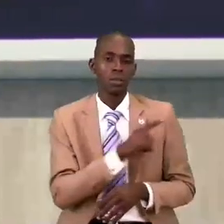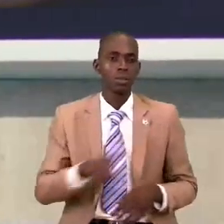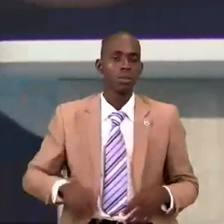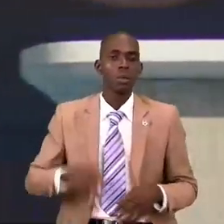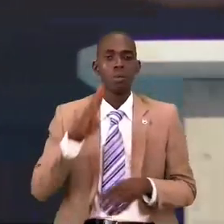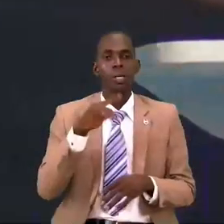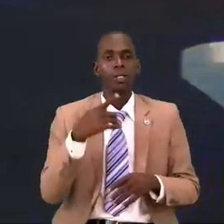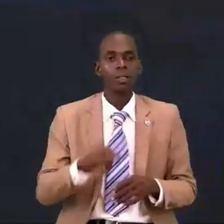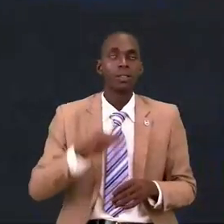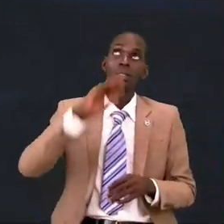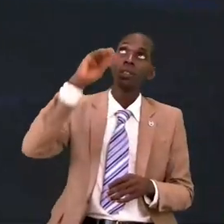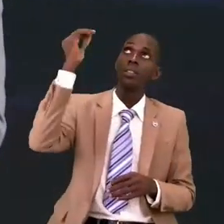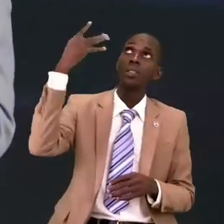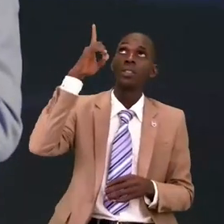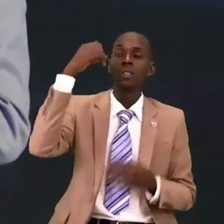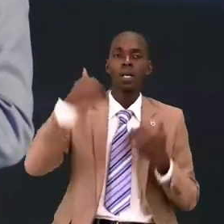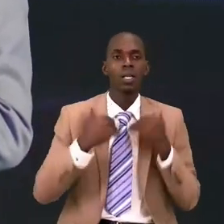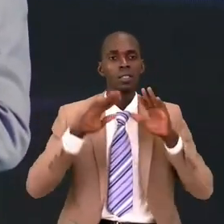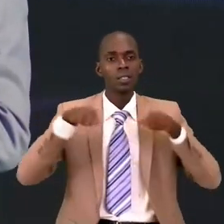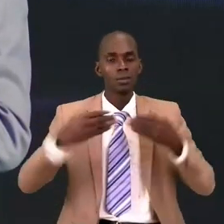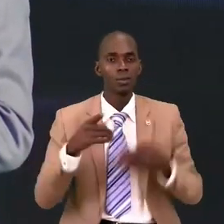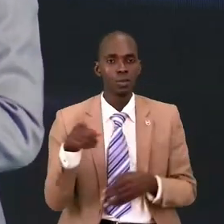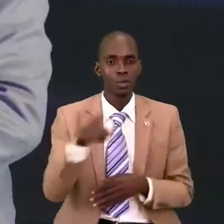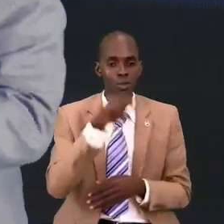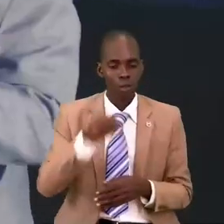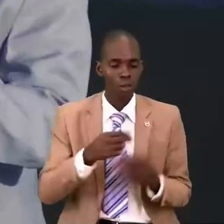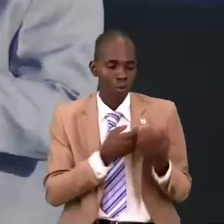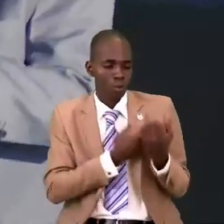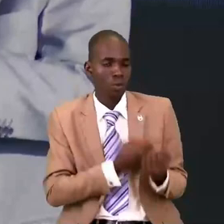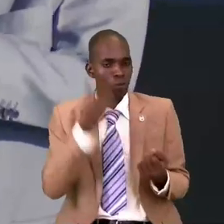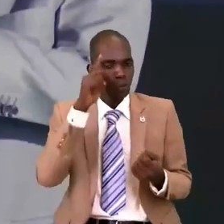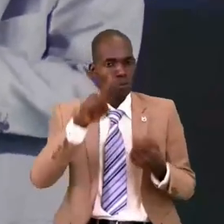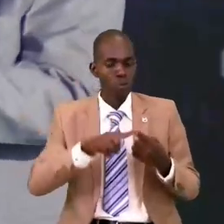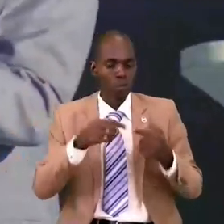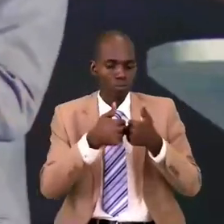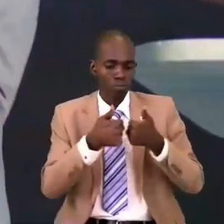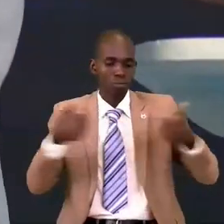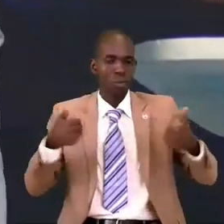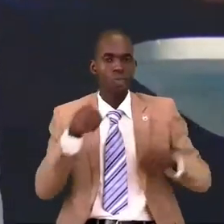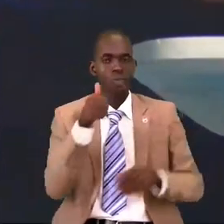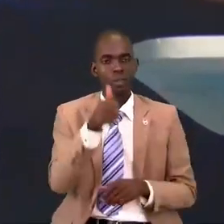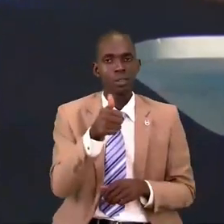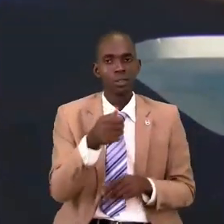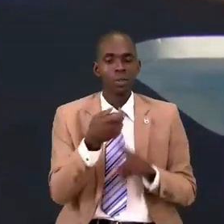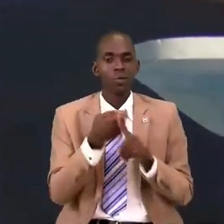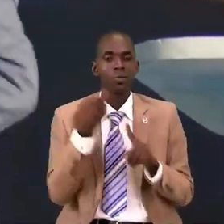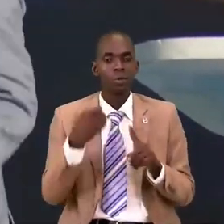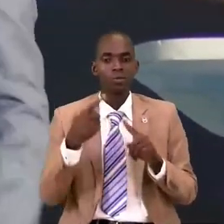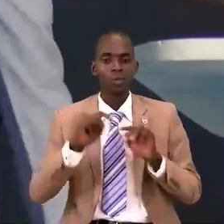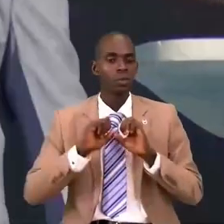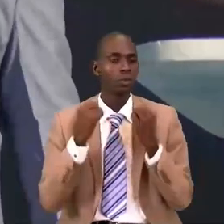te séparer de la société des pécheurs, pour que tu puisses te